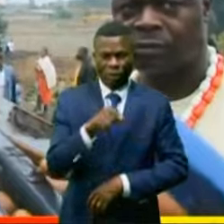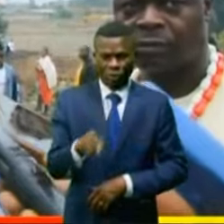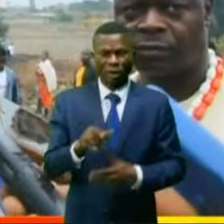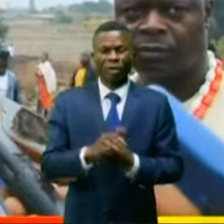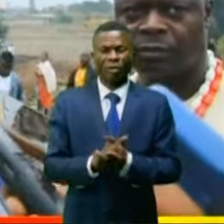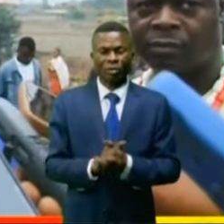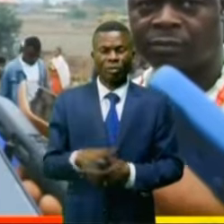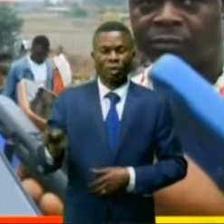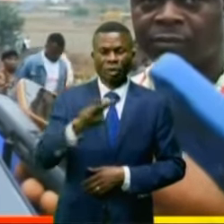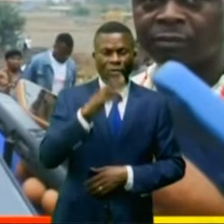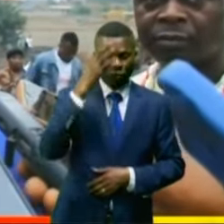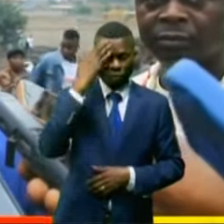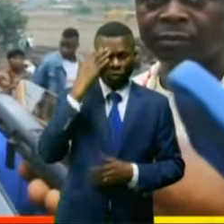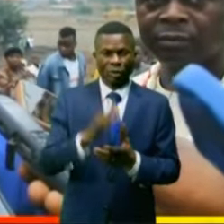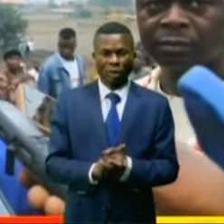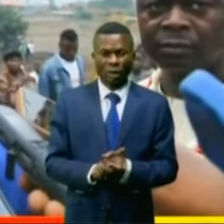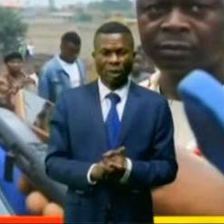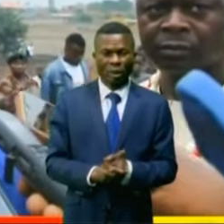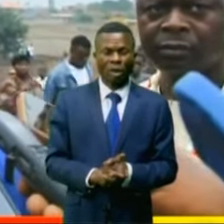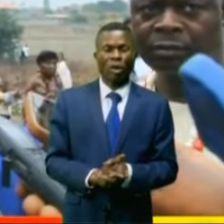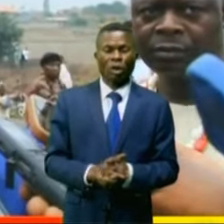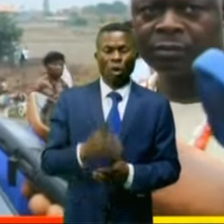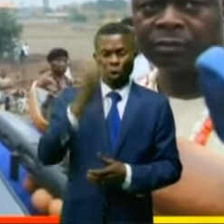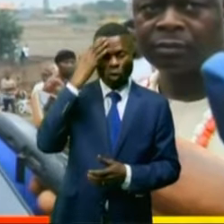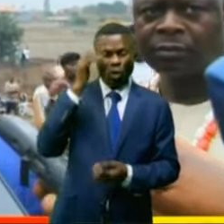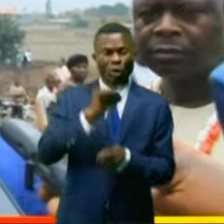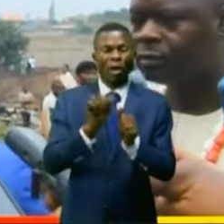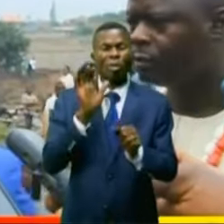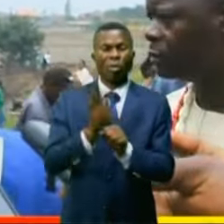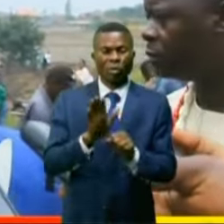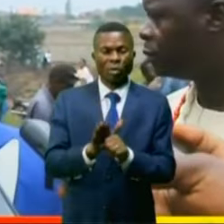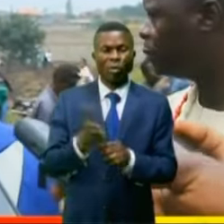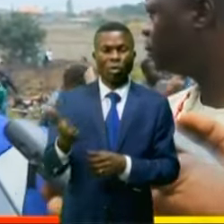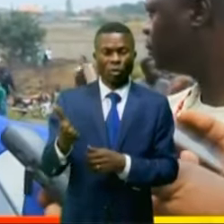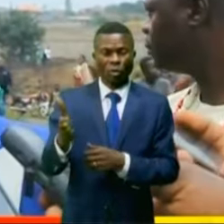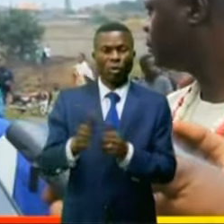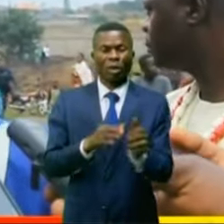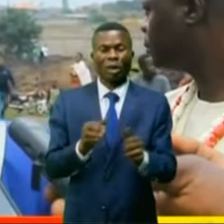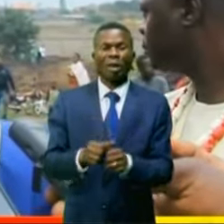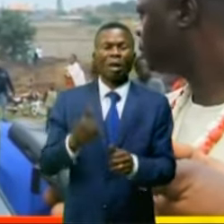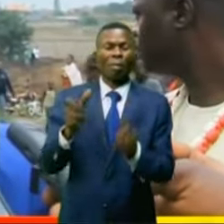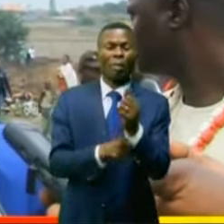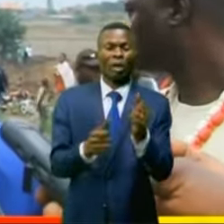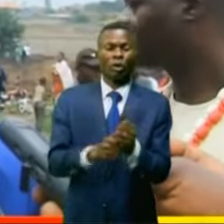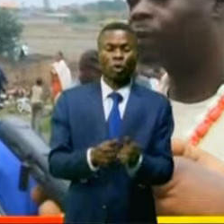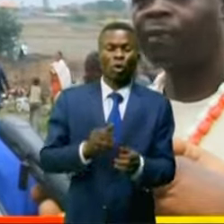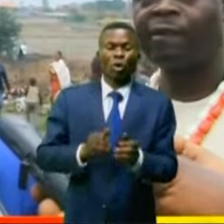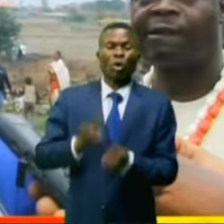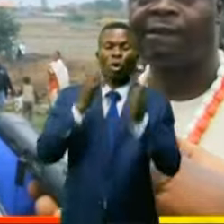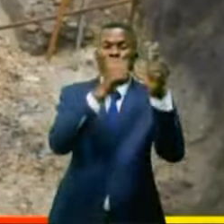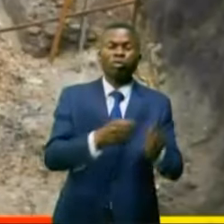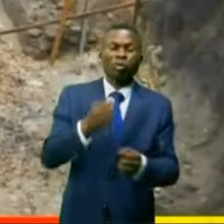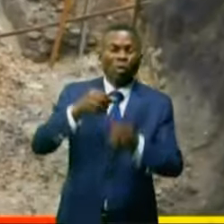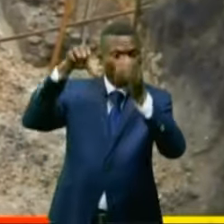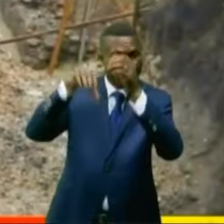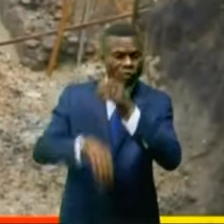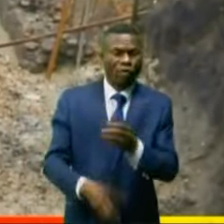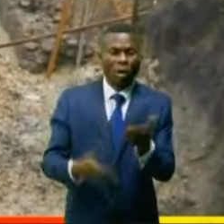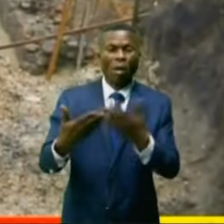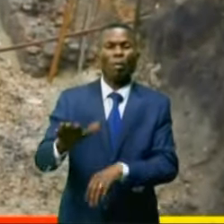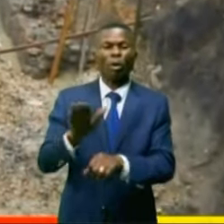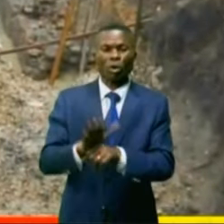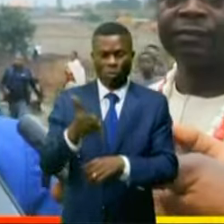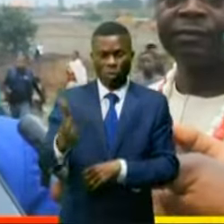Vous savez, on a eu beaucoup de dégâts ici la fois passée. Il y a eu même le cas des noyades et qu'on sort. Alors, face à ce projet ici, en tout